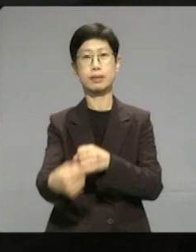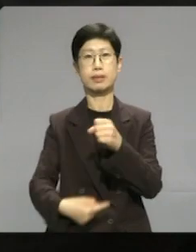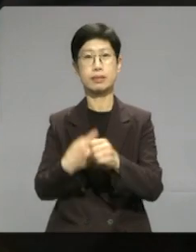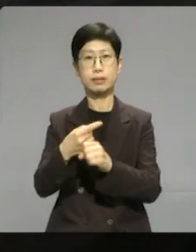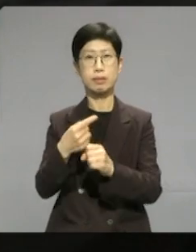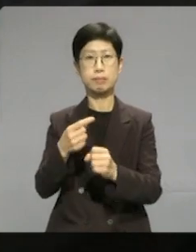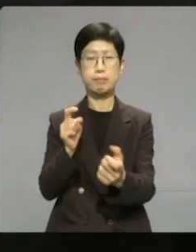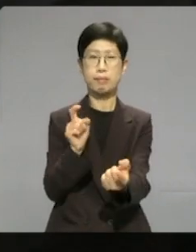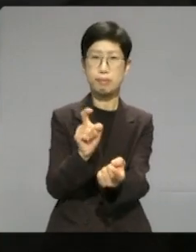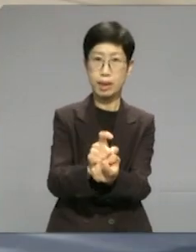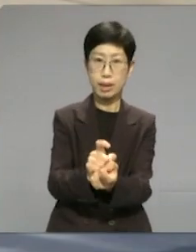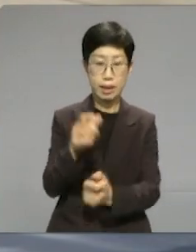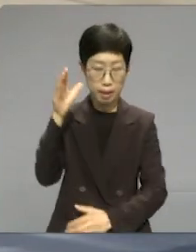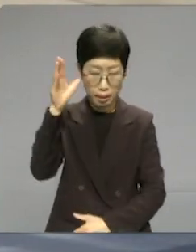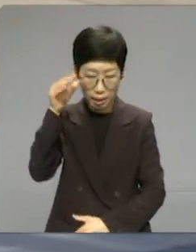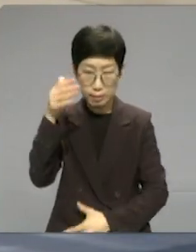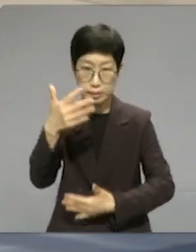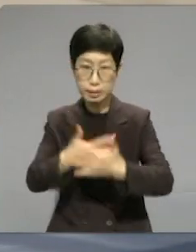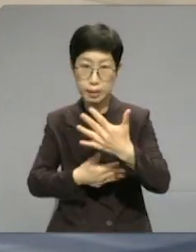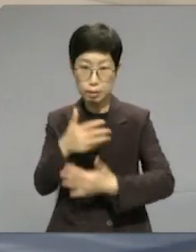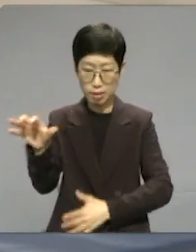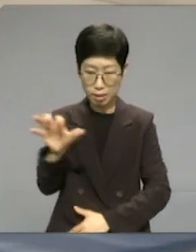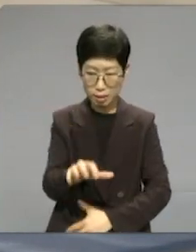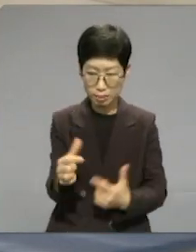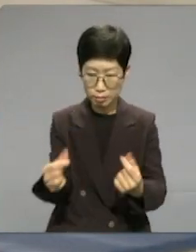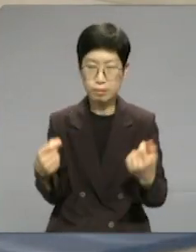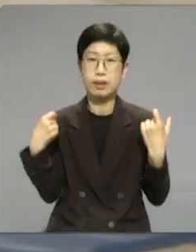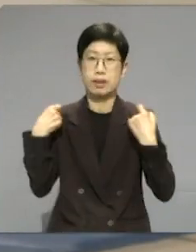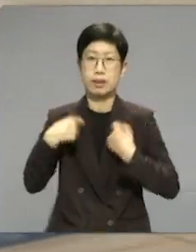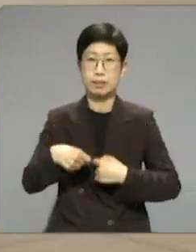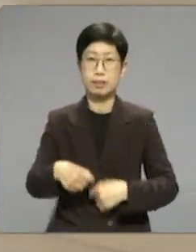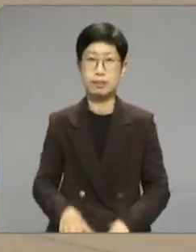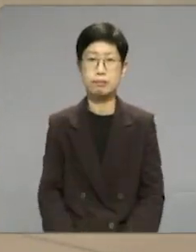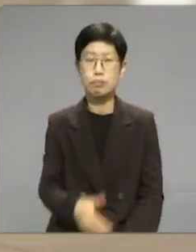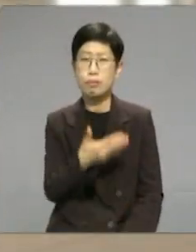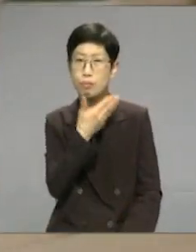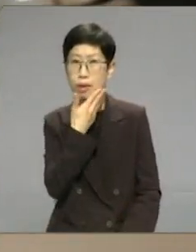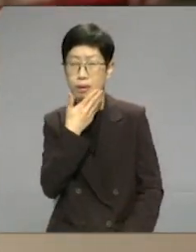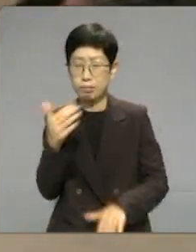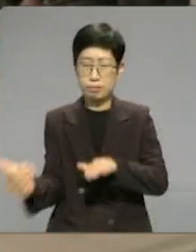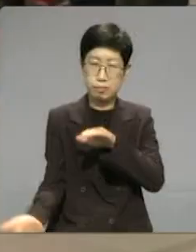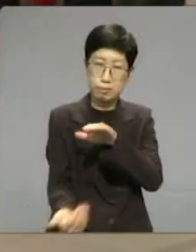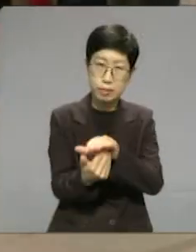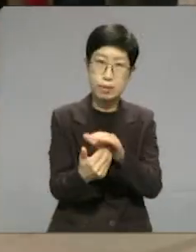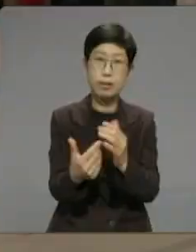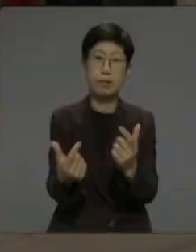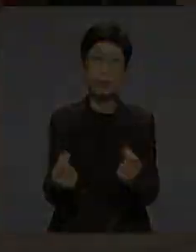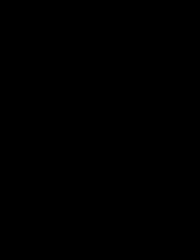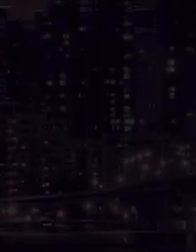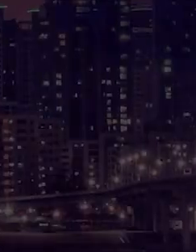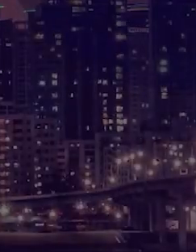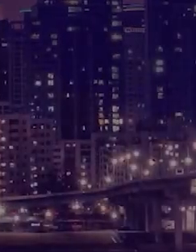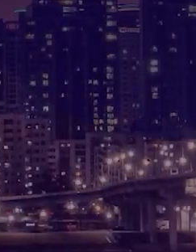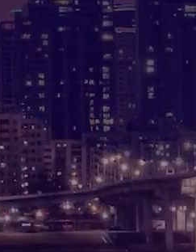맞이해 강아지들이 영화 캐릭터 복장을 따라 입었는데요. 귀여움은 우주 최고인 것 같네요.